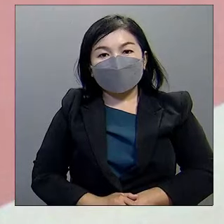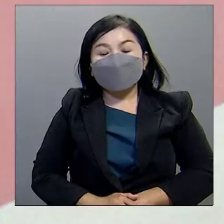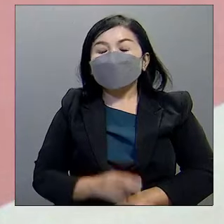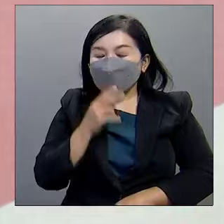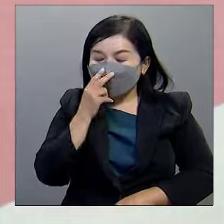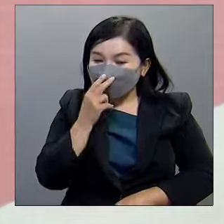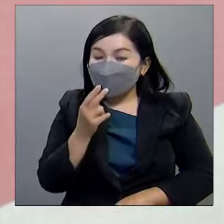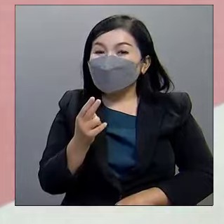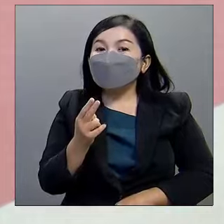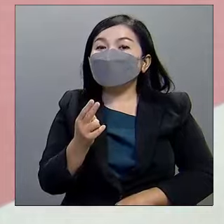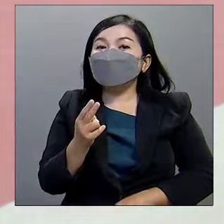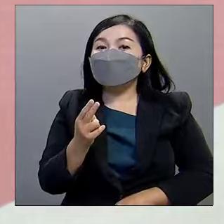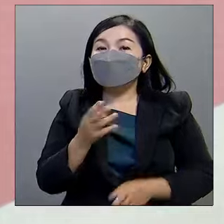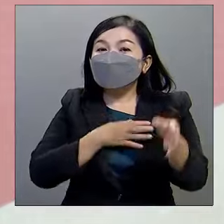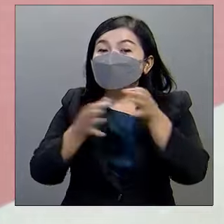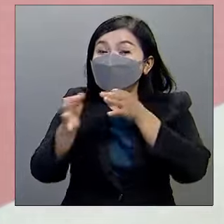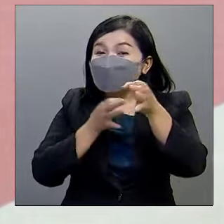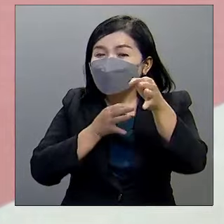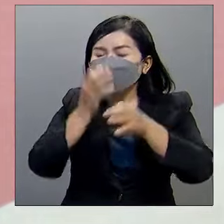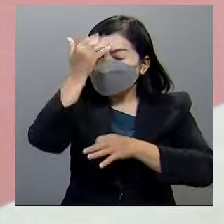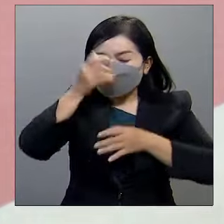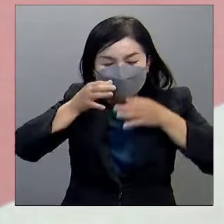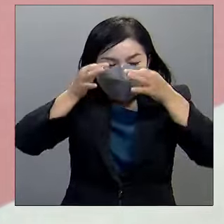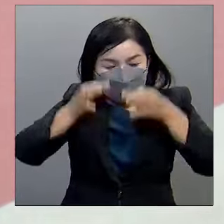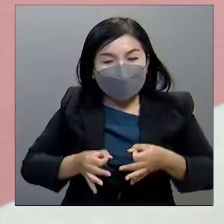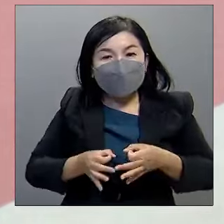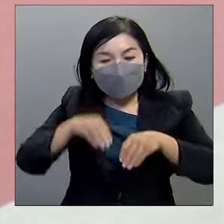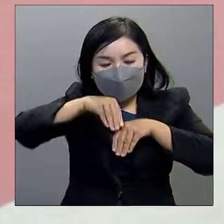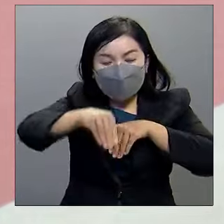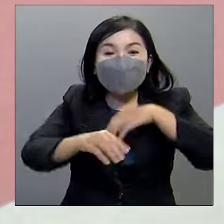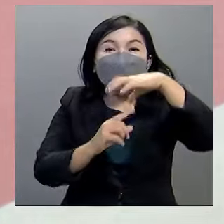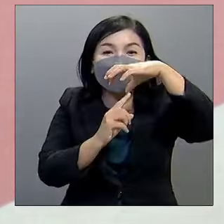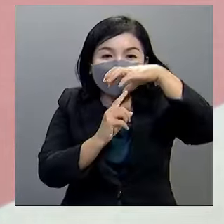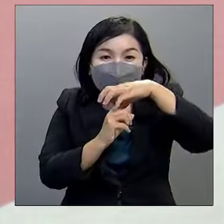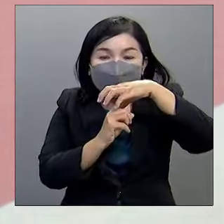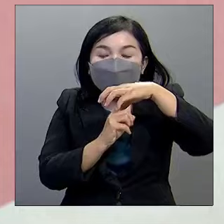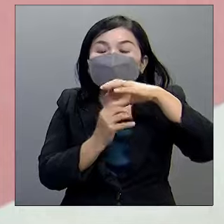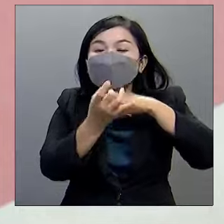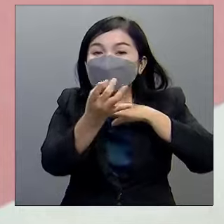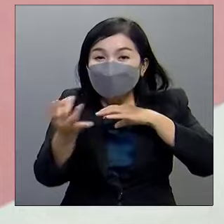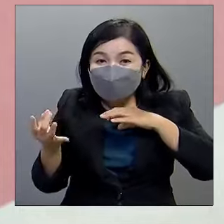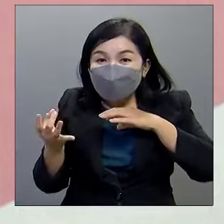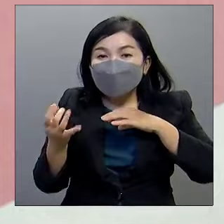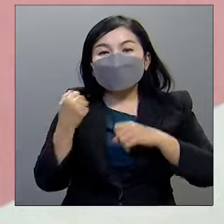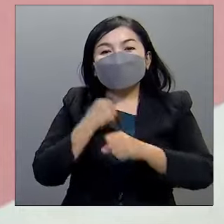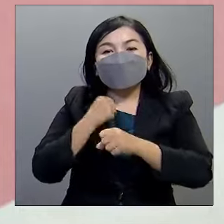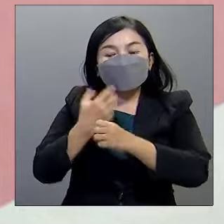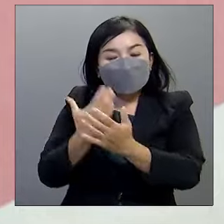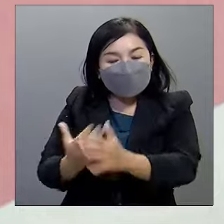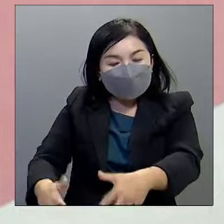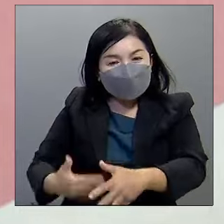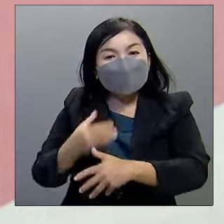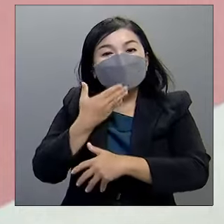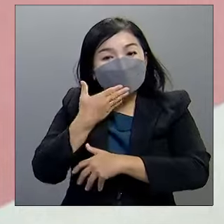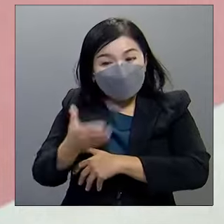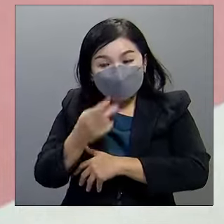พอได้เห็นคำตอบของคุณอดุลแล้วว่าทำไมถึงตัดสินใจทำฟาร์มนั้นเนี่ยก็ต้องบอกเลยว่าหลักๆ ก็คือการต้องการสร้างรายได้อย่างยั่งยืนเพราะถ้าเกิดเห็น